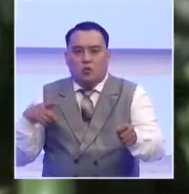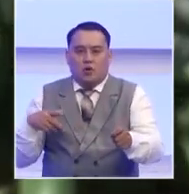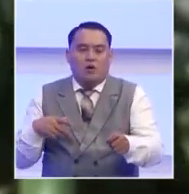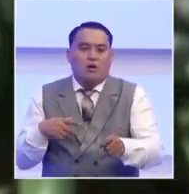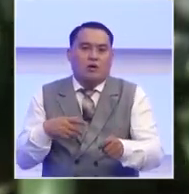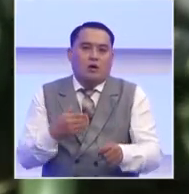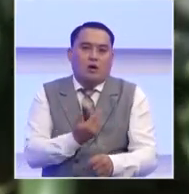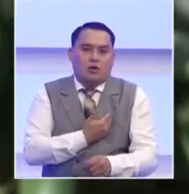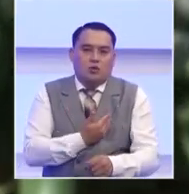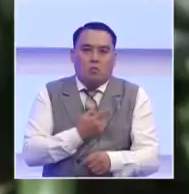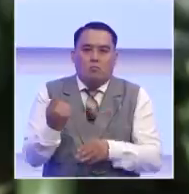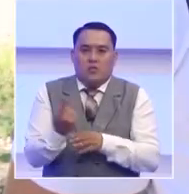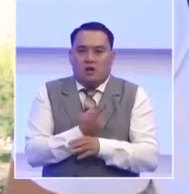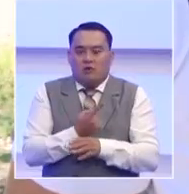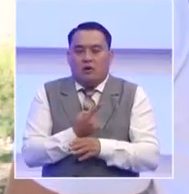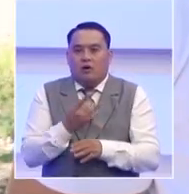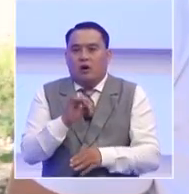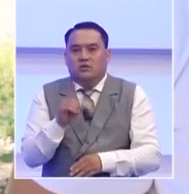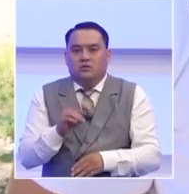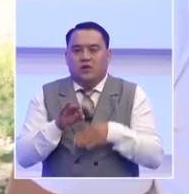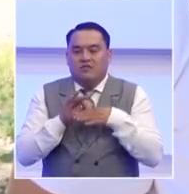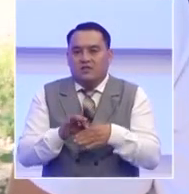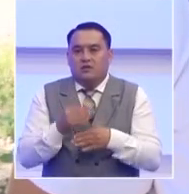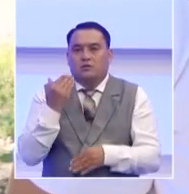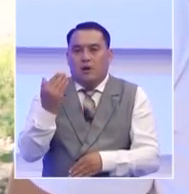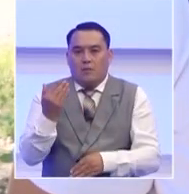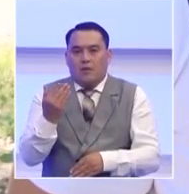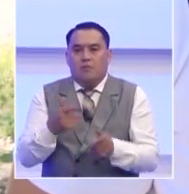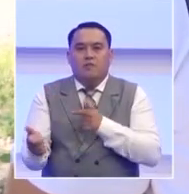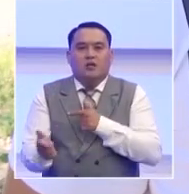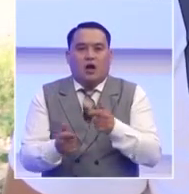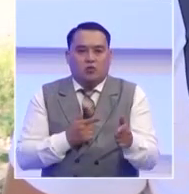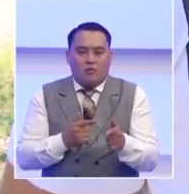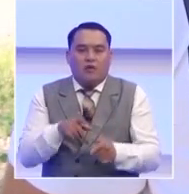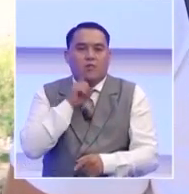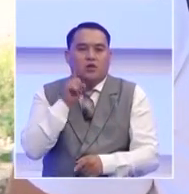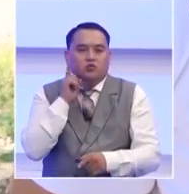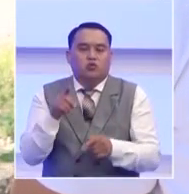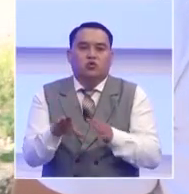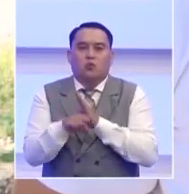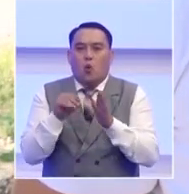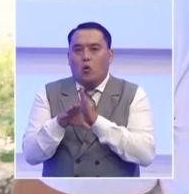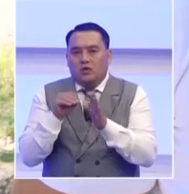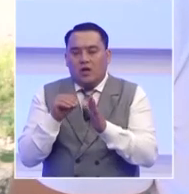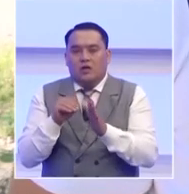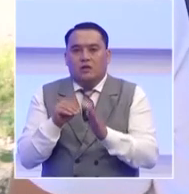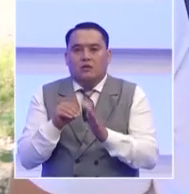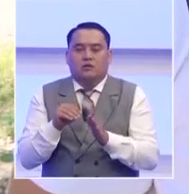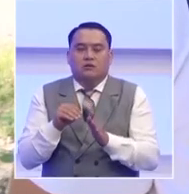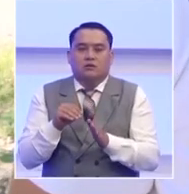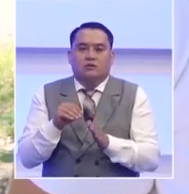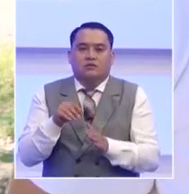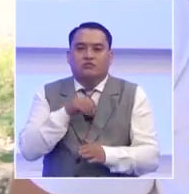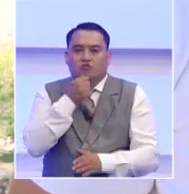хотят первый раз провести там. И, соответственно, подготовка идет и молодежной сборной, и кадетской сборной,